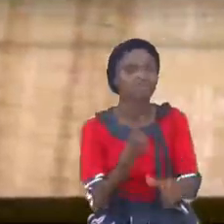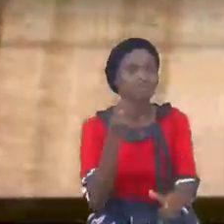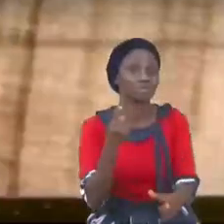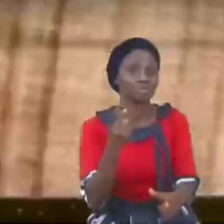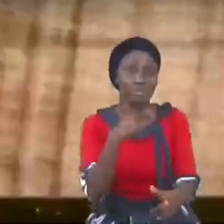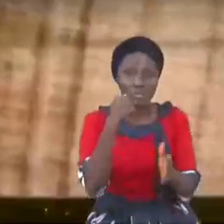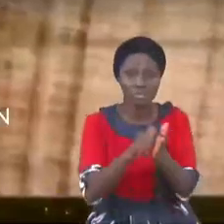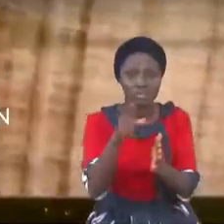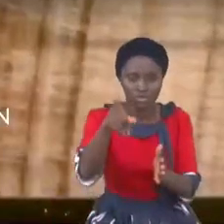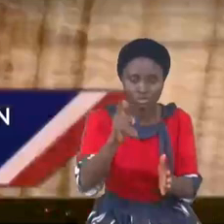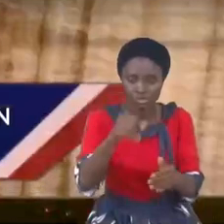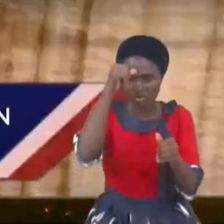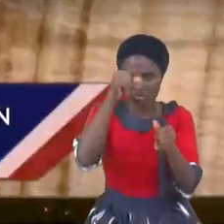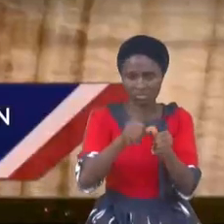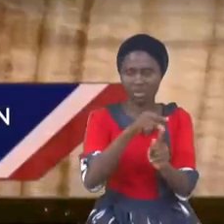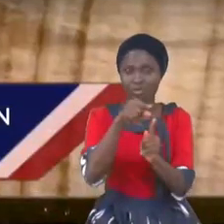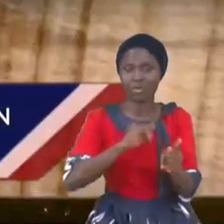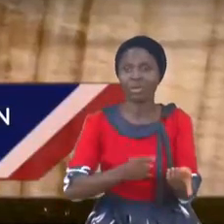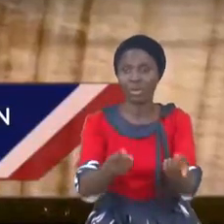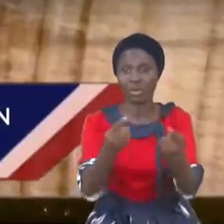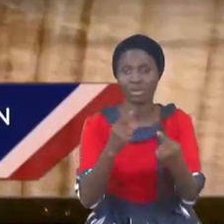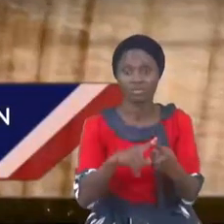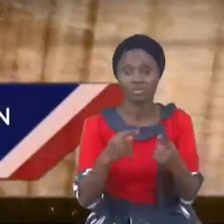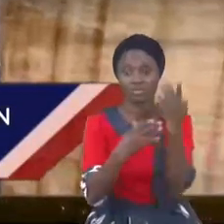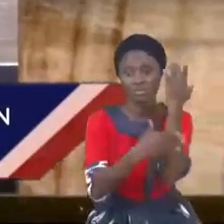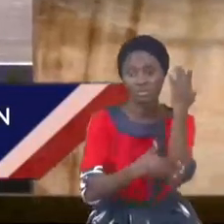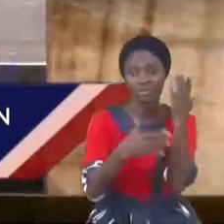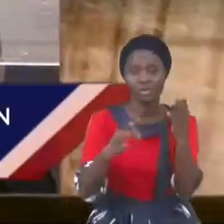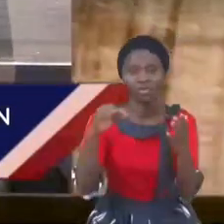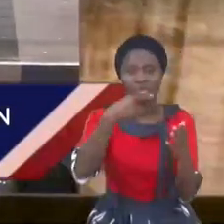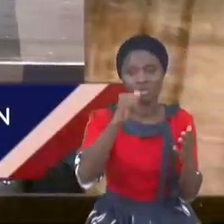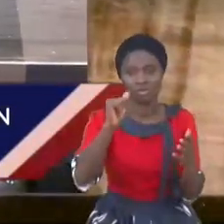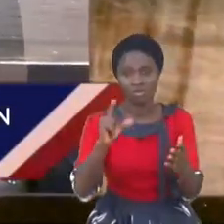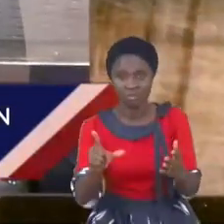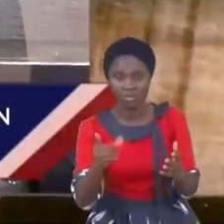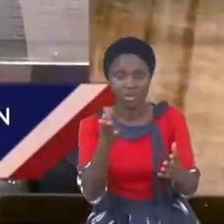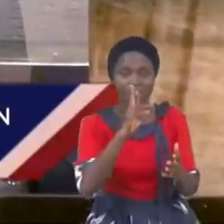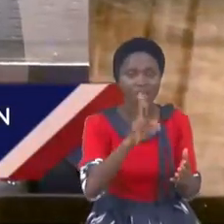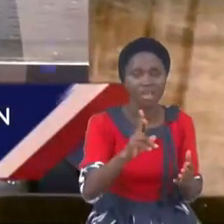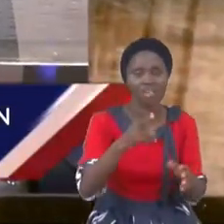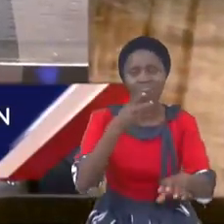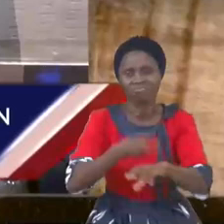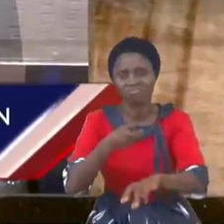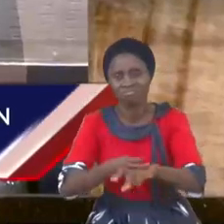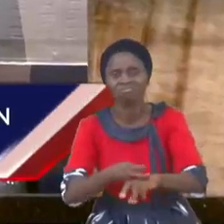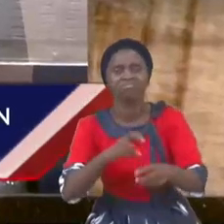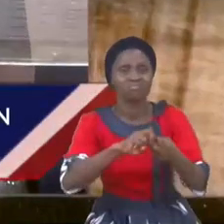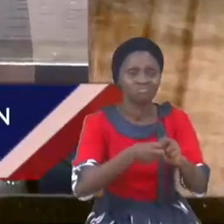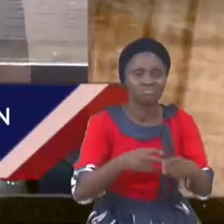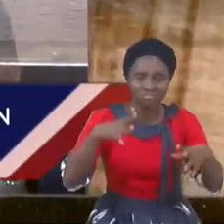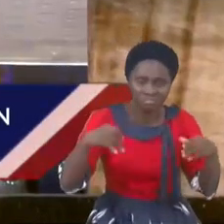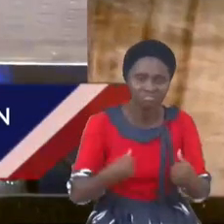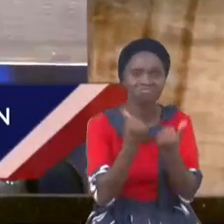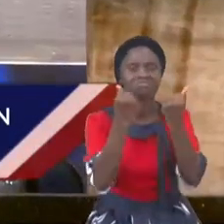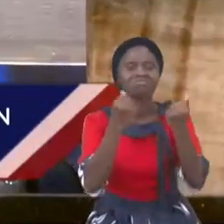annoncé l'évangile. Pour la première fois l'évangile. Vous rappelez, lorsque j'étais arrivé chez vous, il y avait des